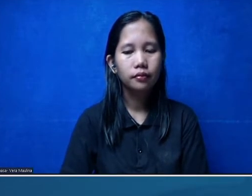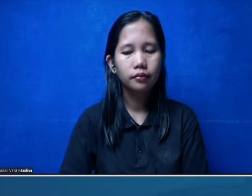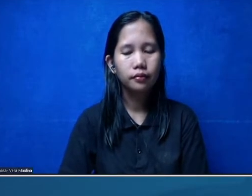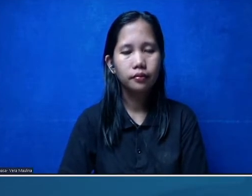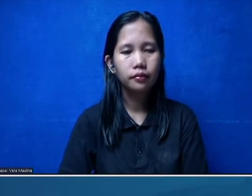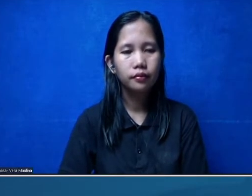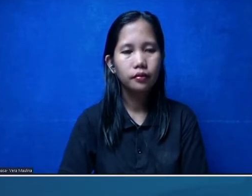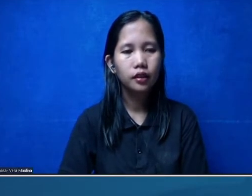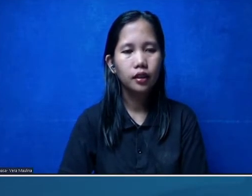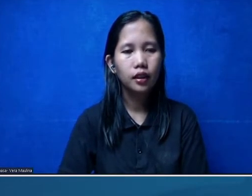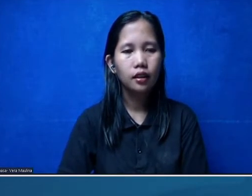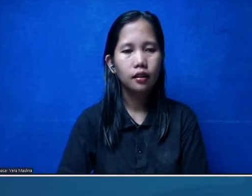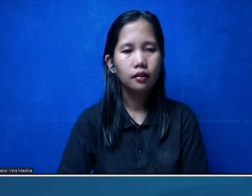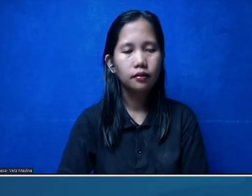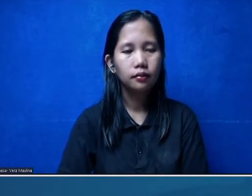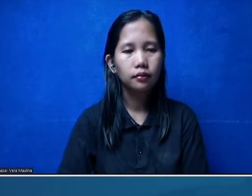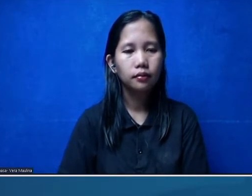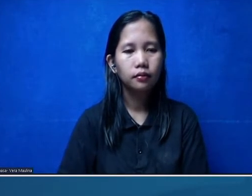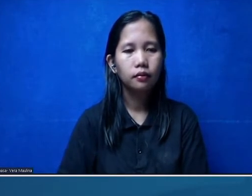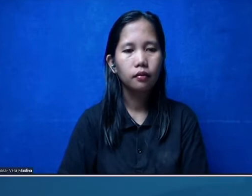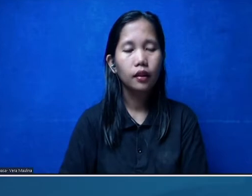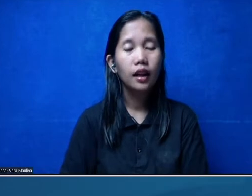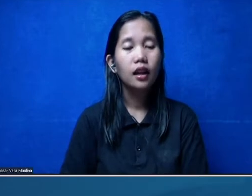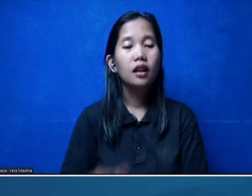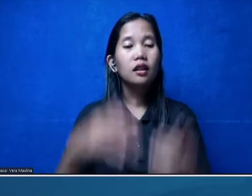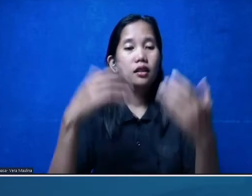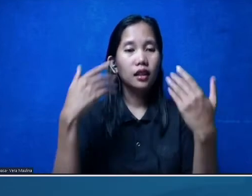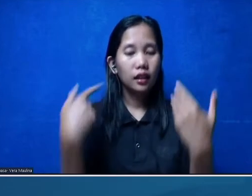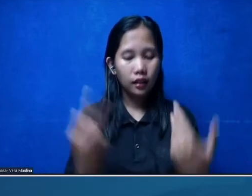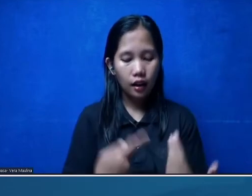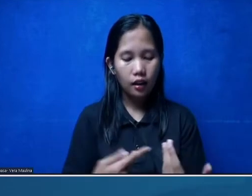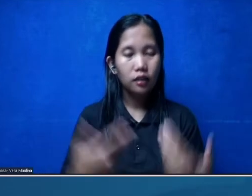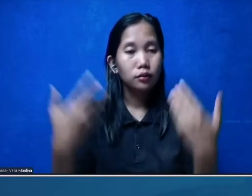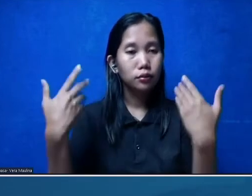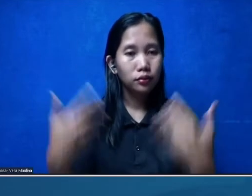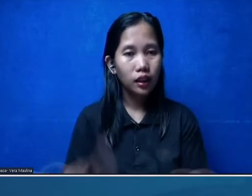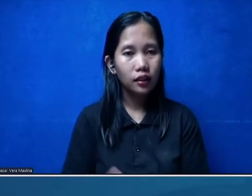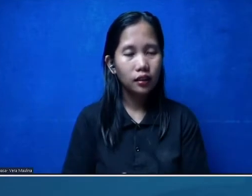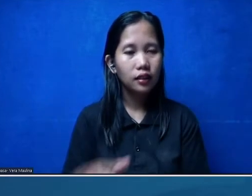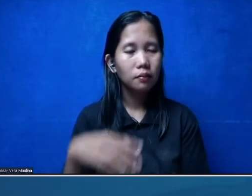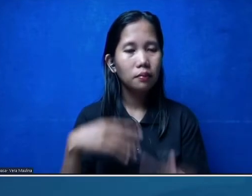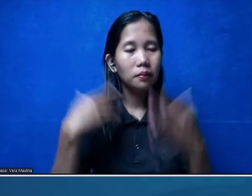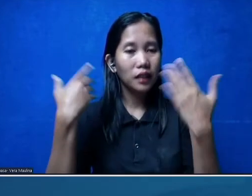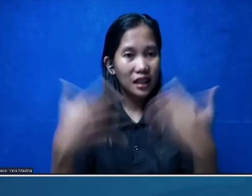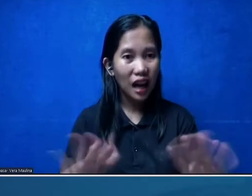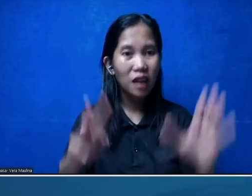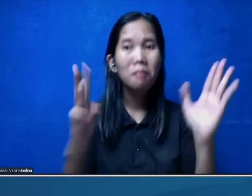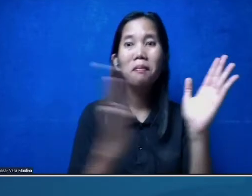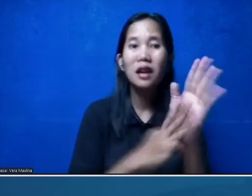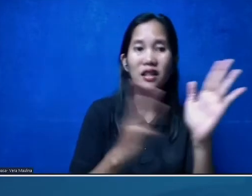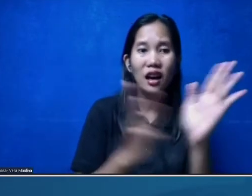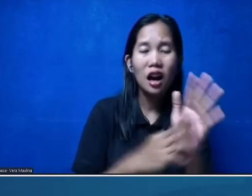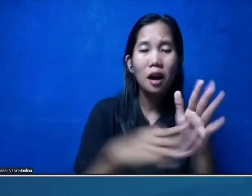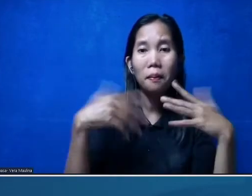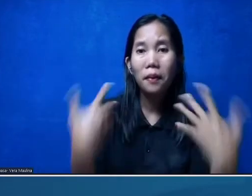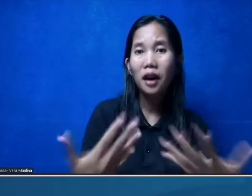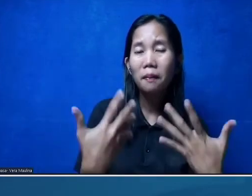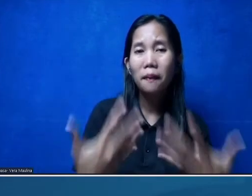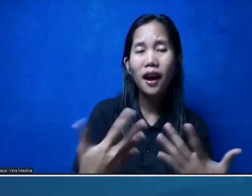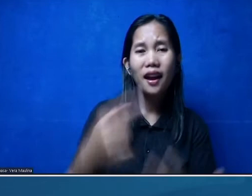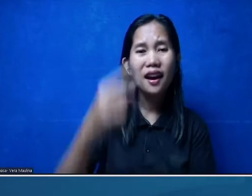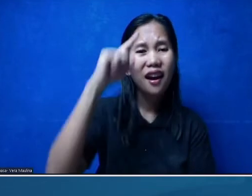masalah rusak bagaimana Allah menyelesaikan masalah dosa di dalam kejadian pasal 3 sudah dicatat